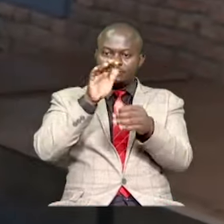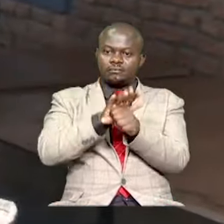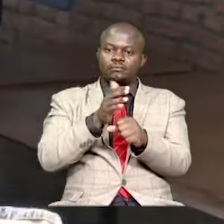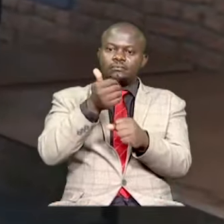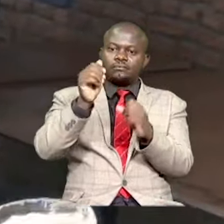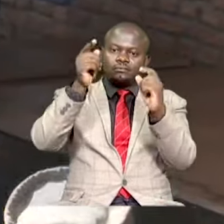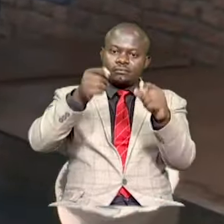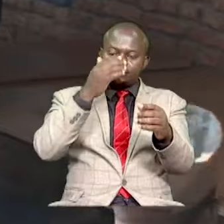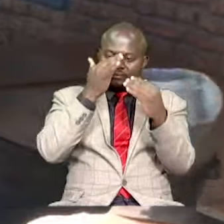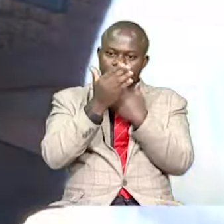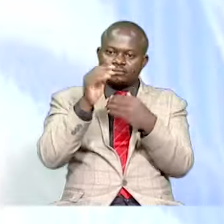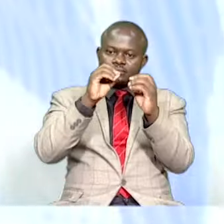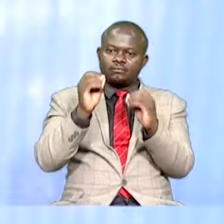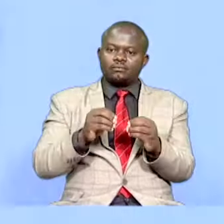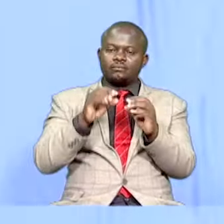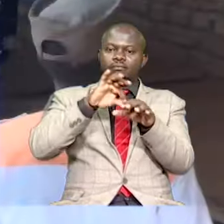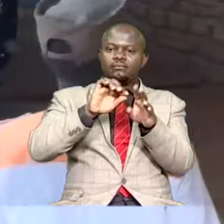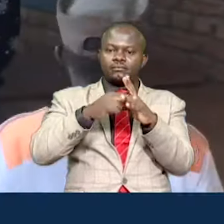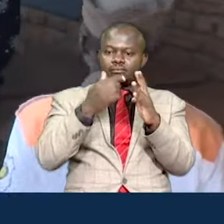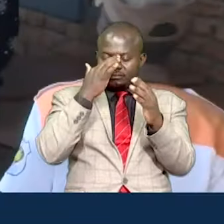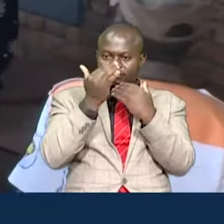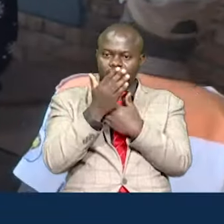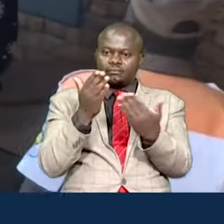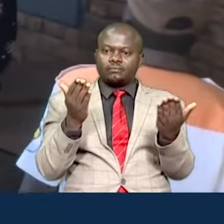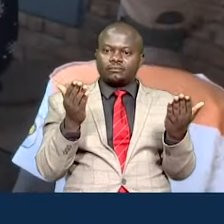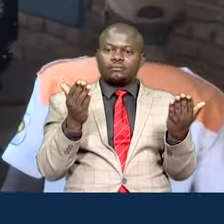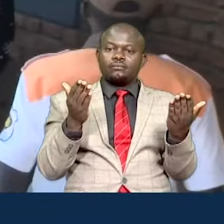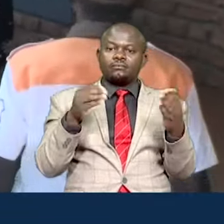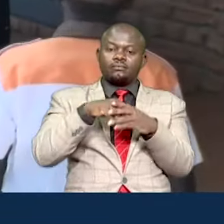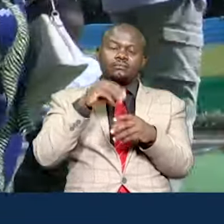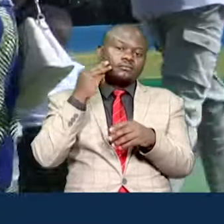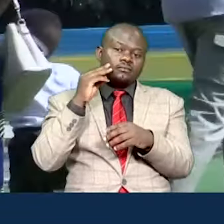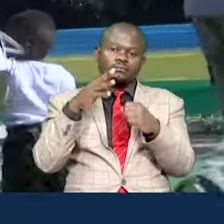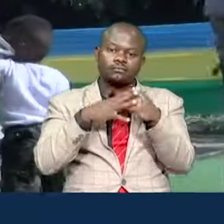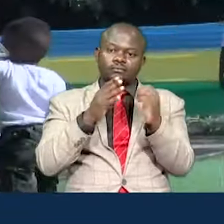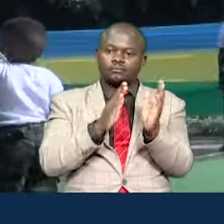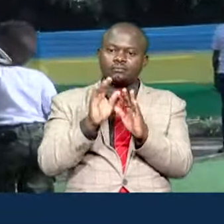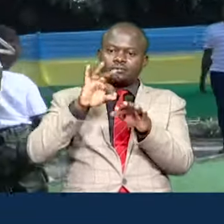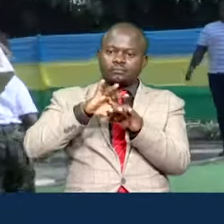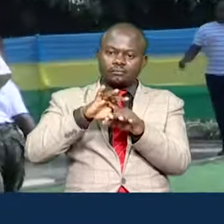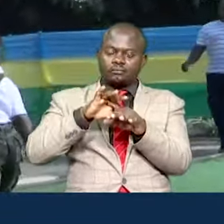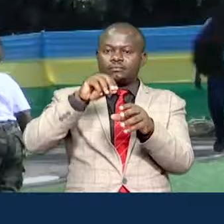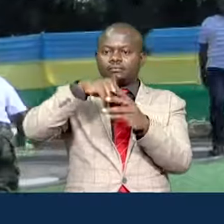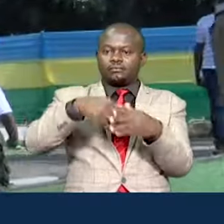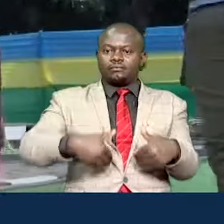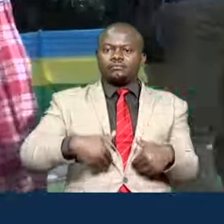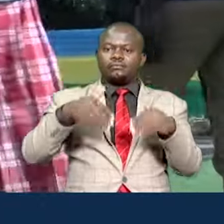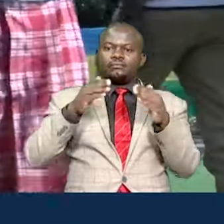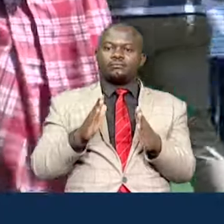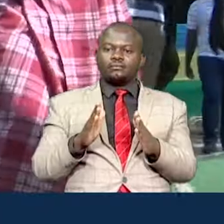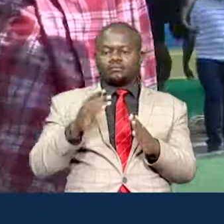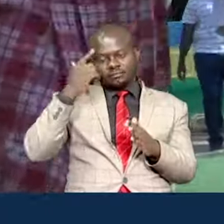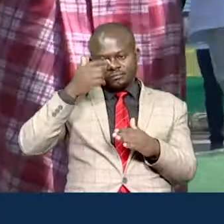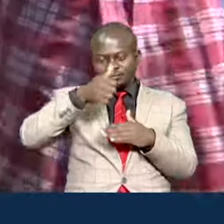bari bazindikiye ku biro by'itora guhera saa 11 z'igitondo. Muri miliyoni 9 zari ziteganyijwe gutora harimo n'urubyiruko. Kuri